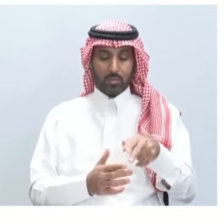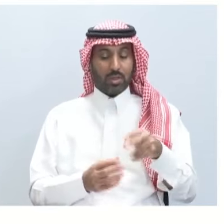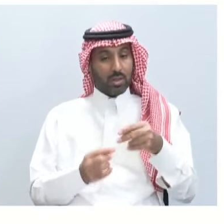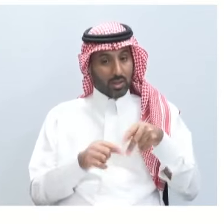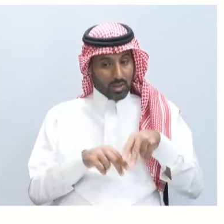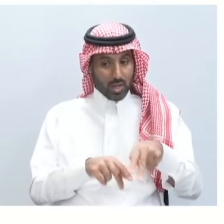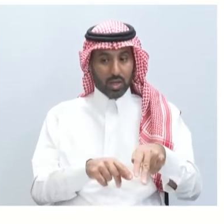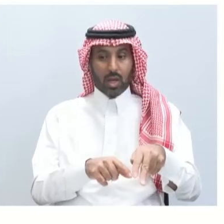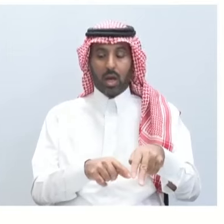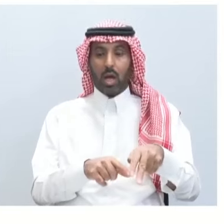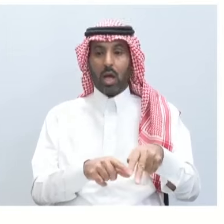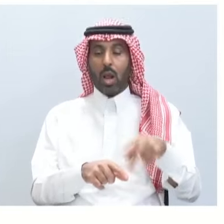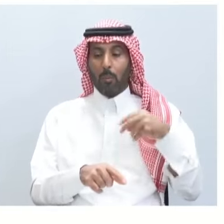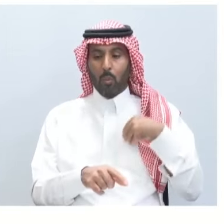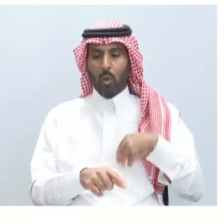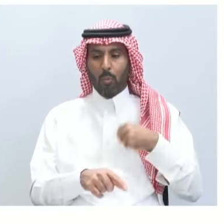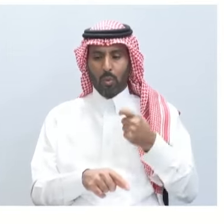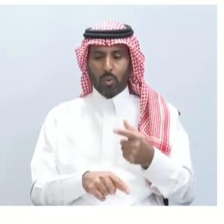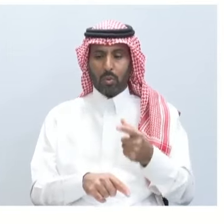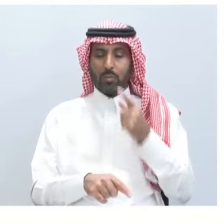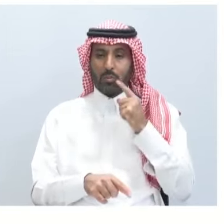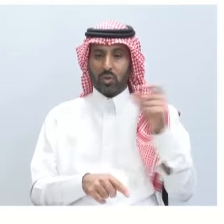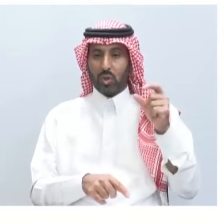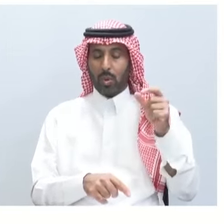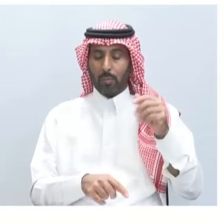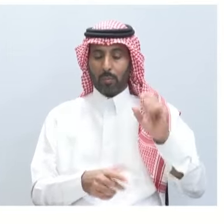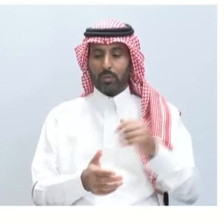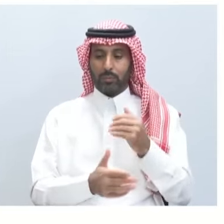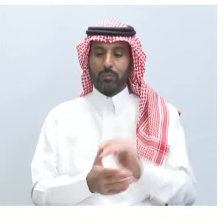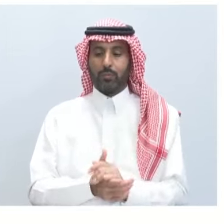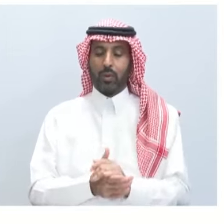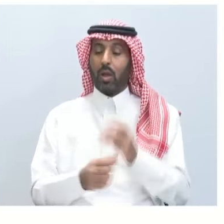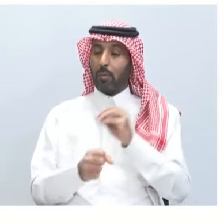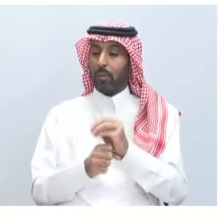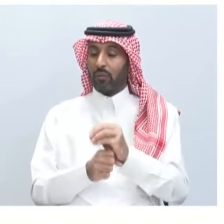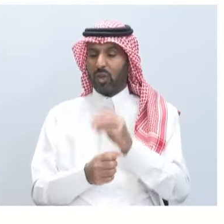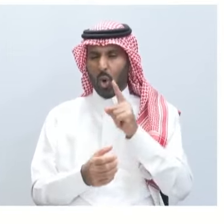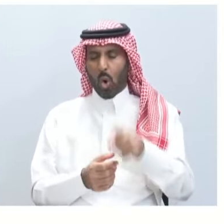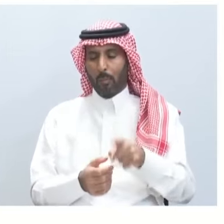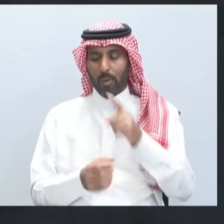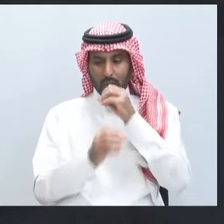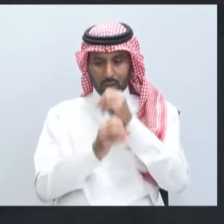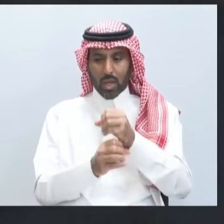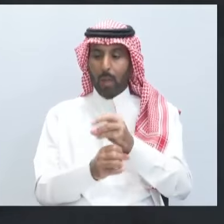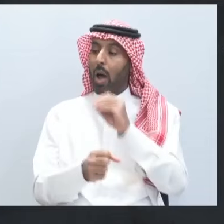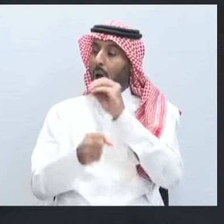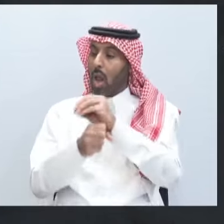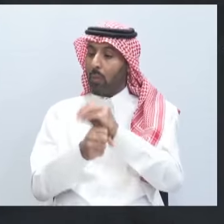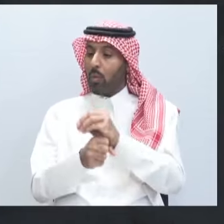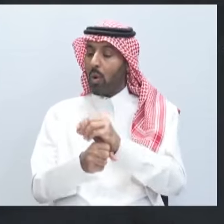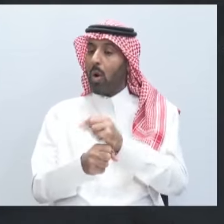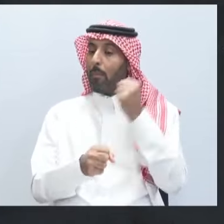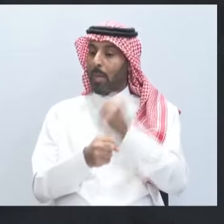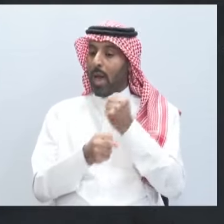يوم القيامه فانبذ بما كنتم تعملون اي اخبركم باعمالكم الصالحه والسيئه فاجا